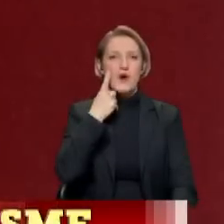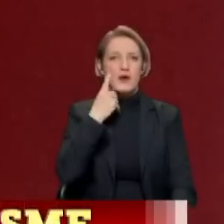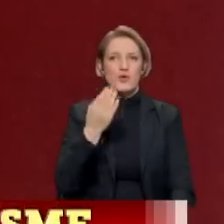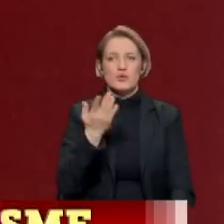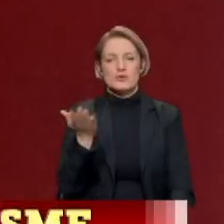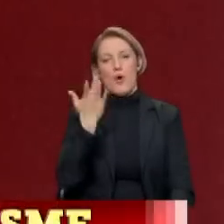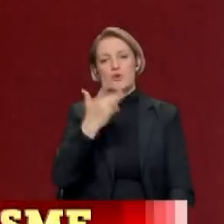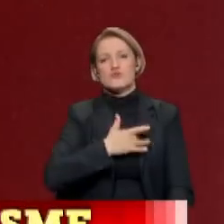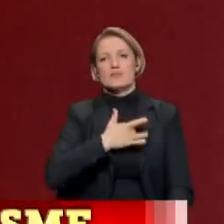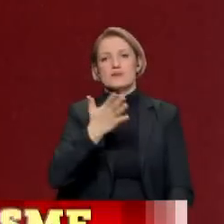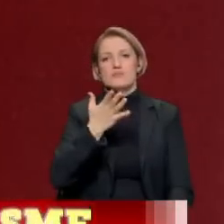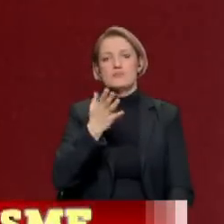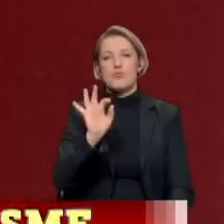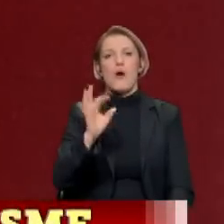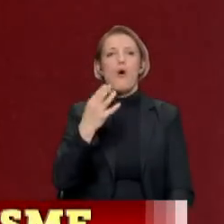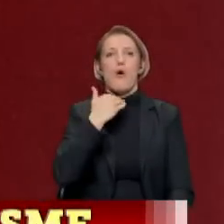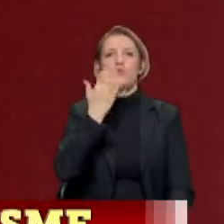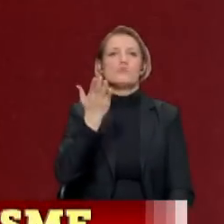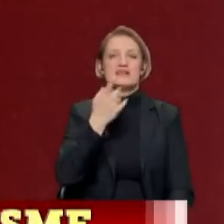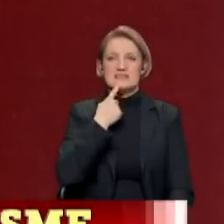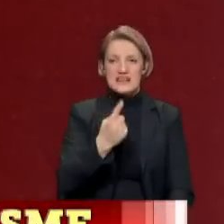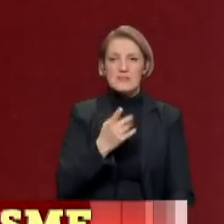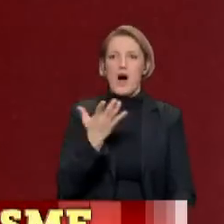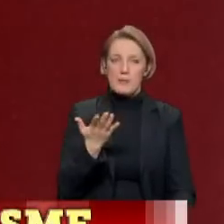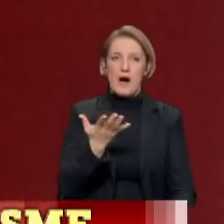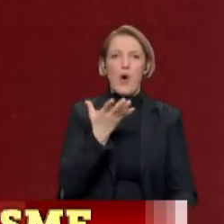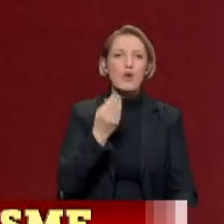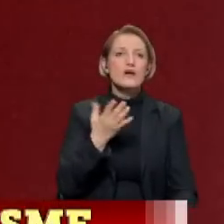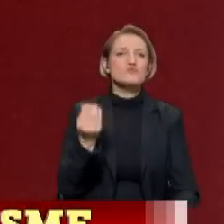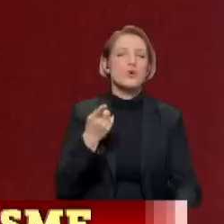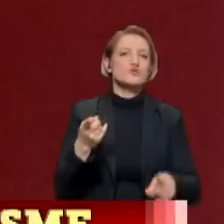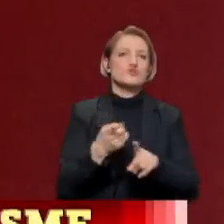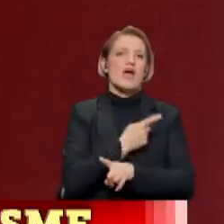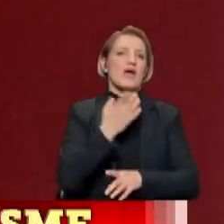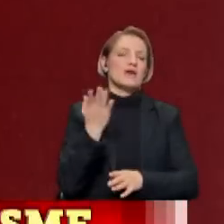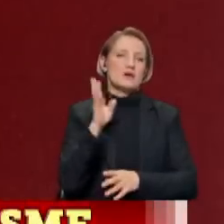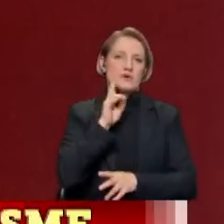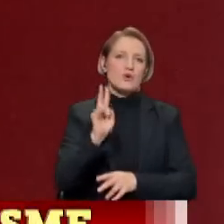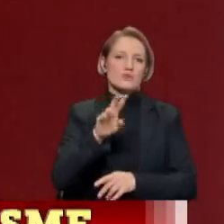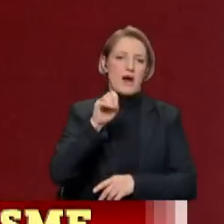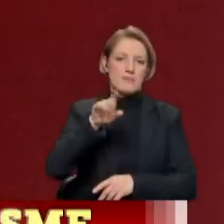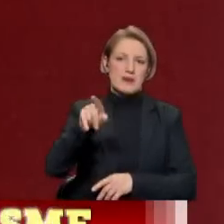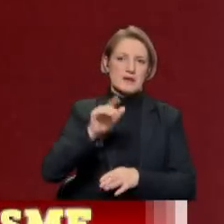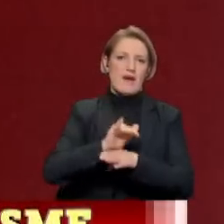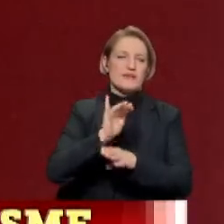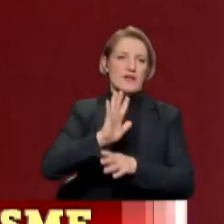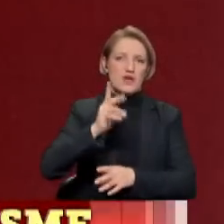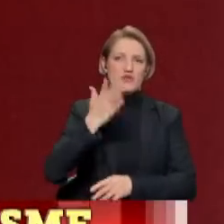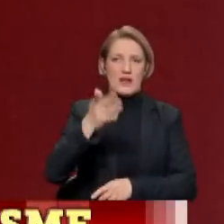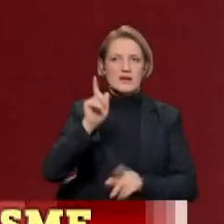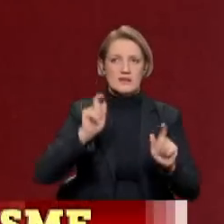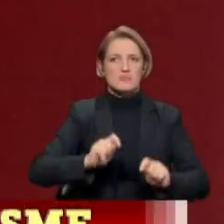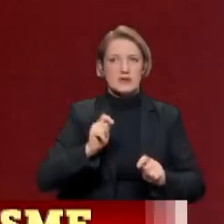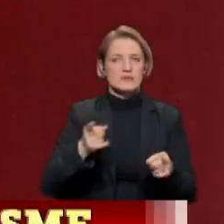Yok canım bu kadar da olmaz dediğim ama olan çok şey gördüm AK Parti tarafından hayata geçirilen,